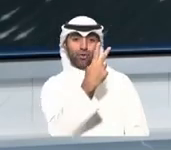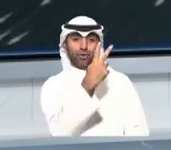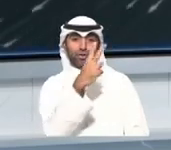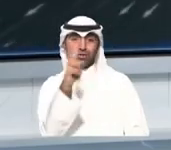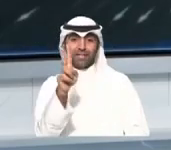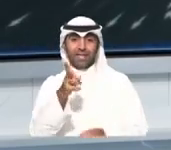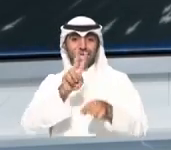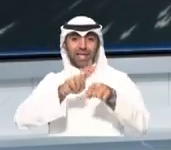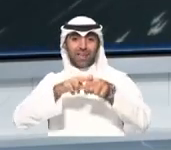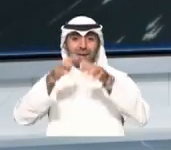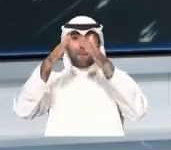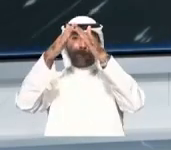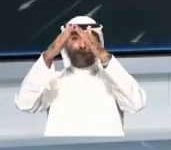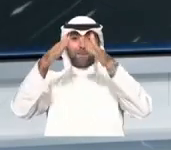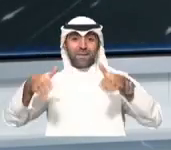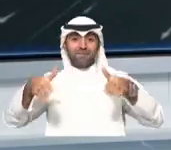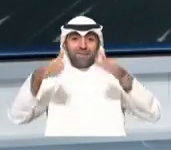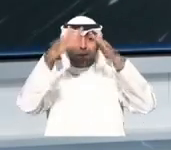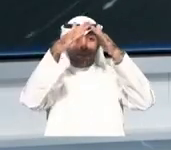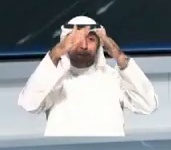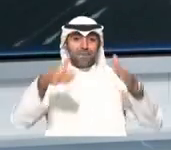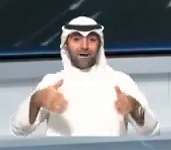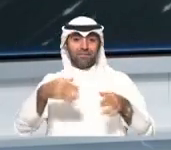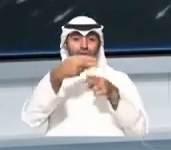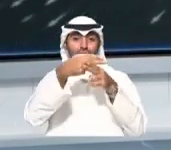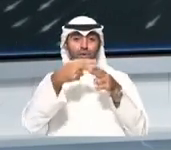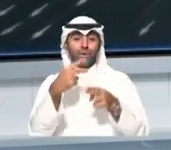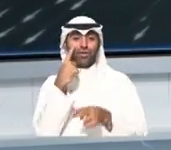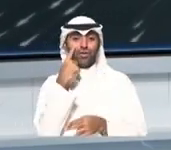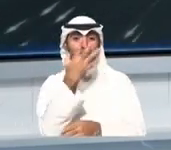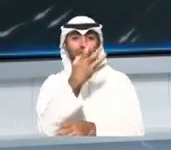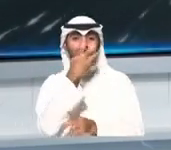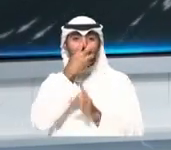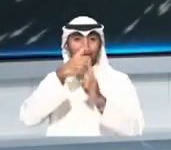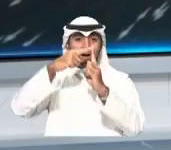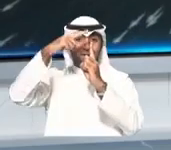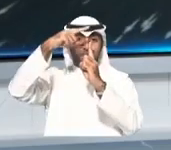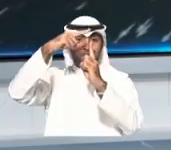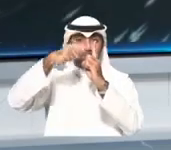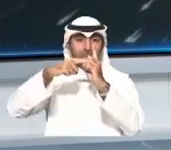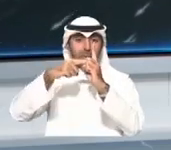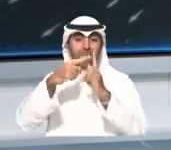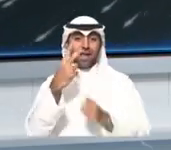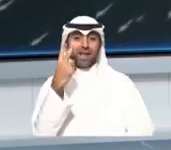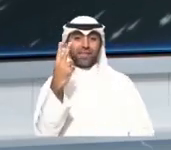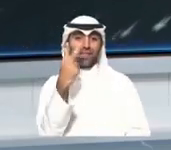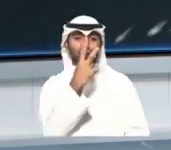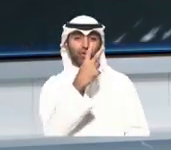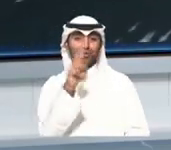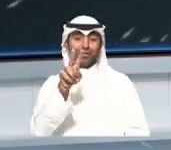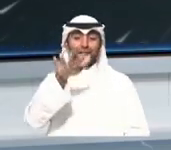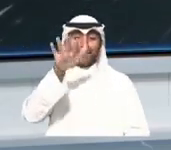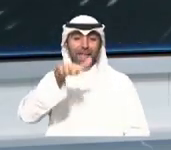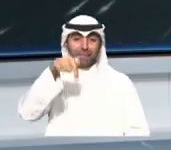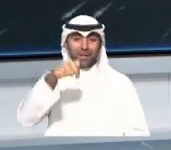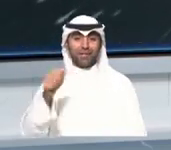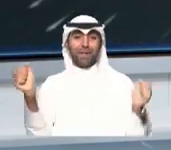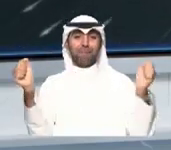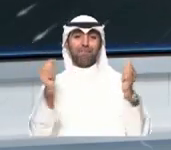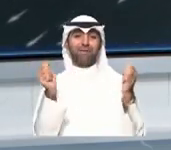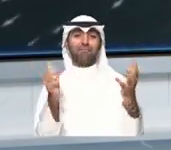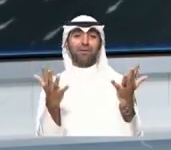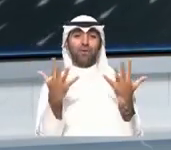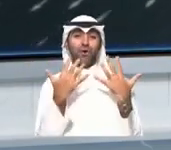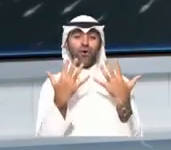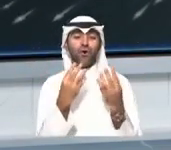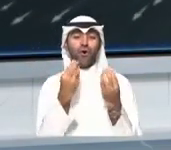المناطق الشمالية والشمالية الغربية من دولة الكويت قد تصل إلى 22 درجة مئوية، أجواء جميلة ولطيفة، وأيضا انخفاض